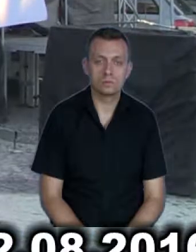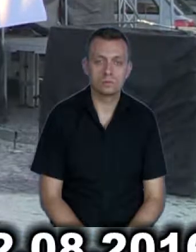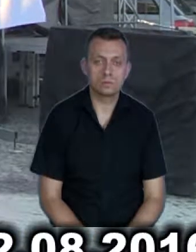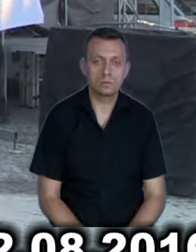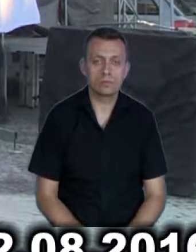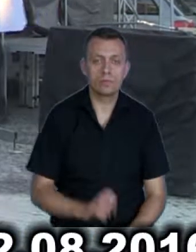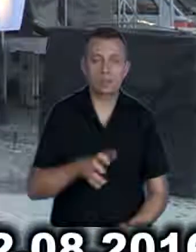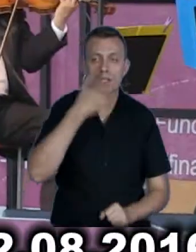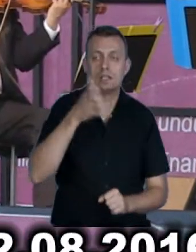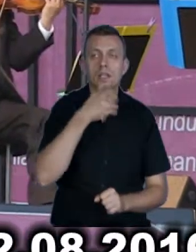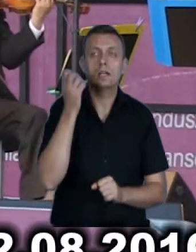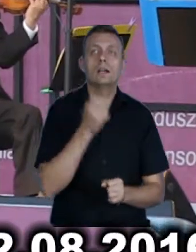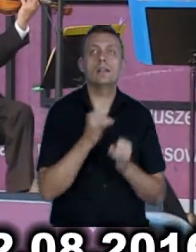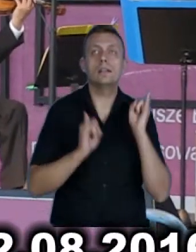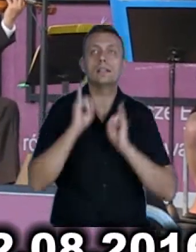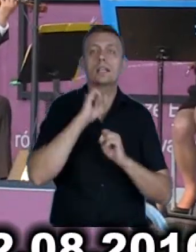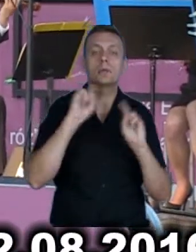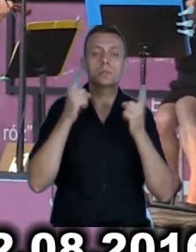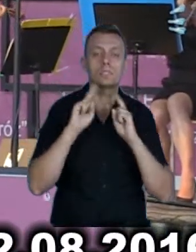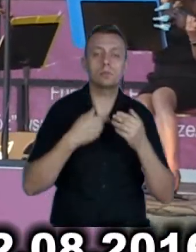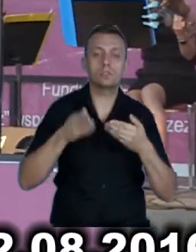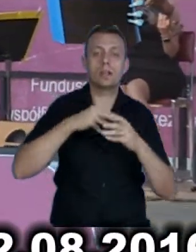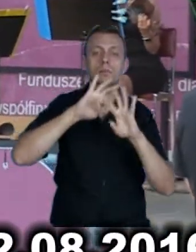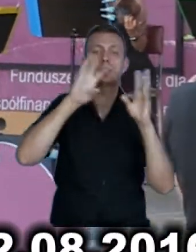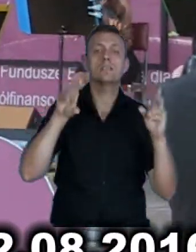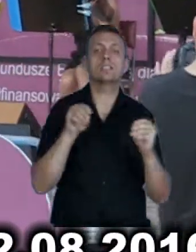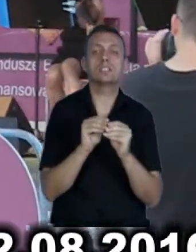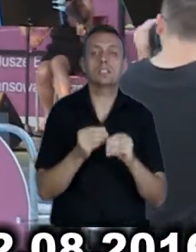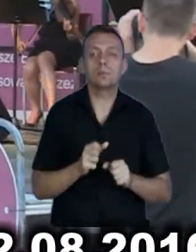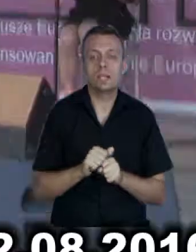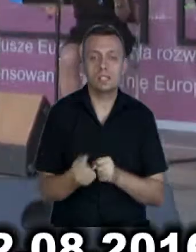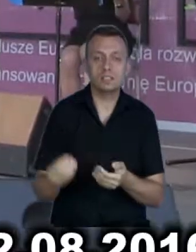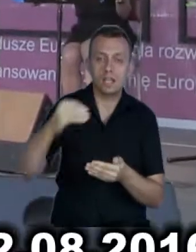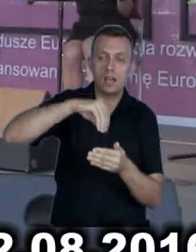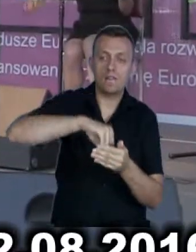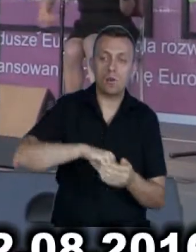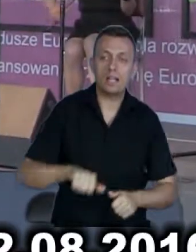Letni festiwal muzyczny jest przede wszystkim wkładem w promocję miasta Kutno na terenie całego kraju.